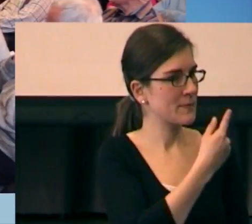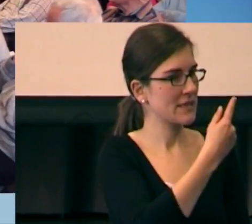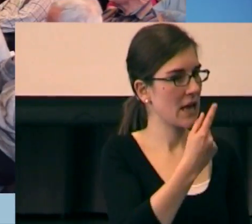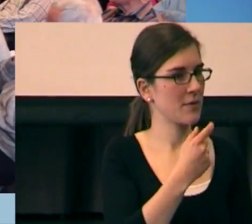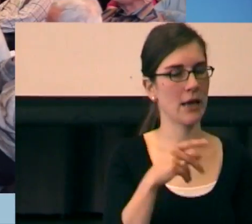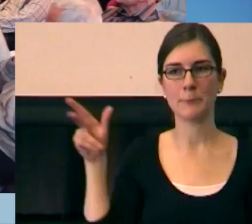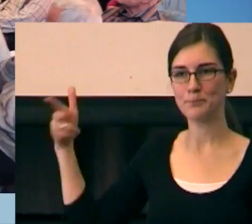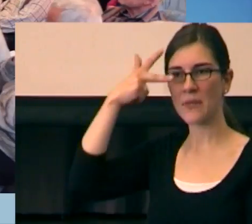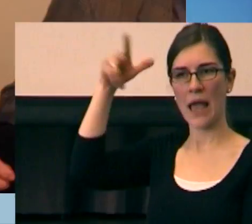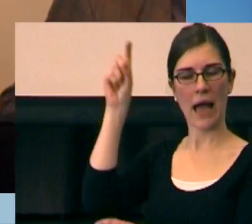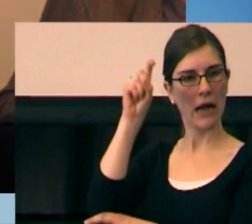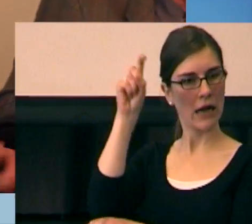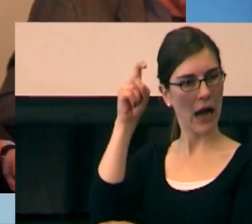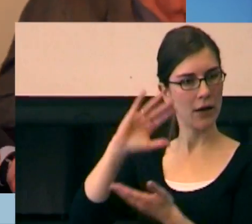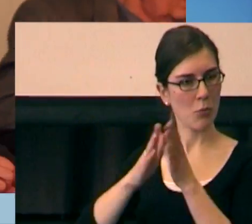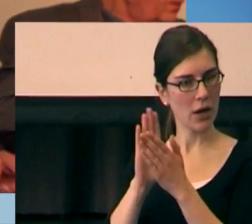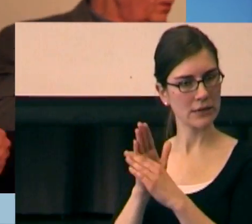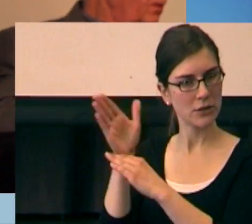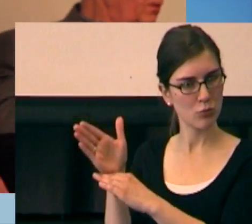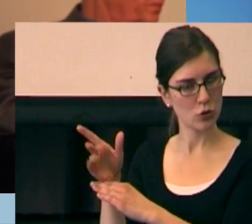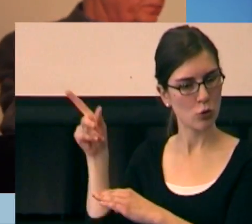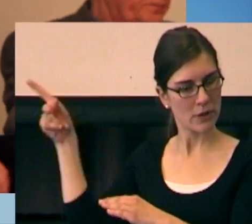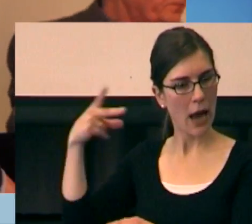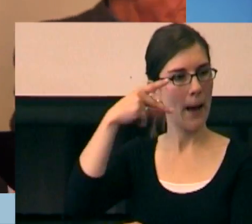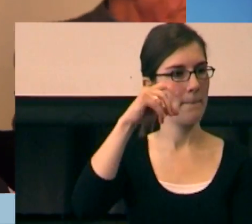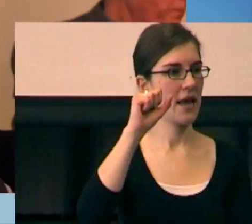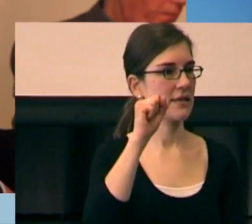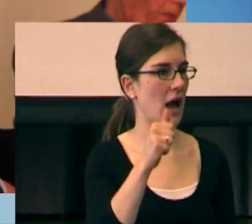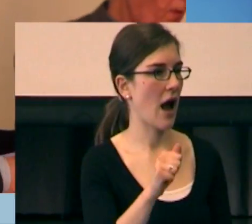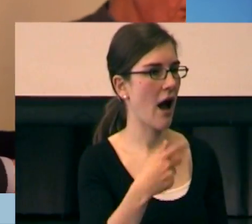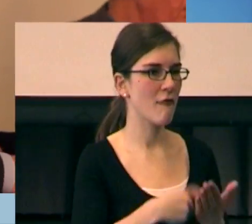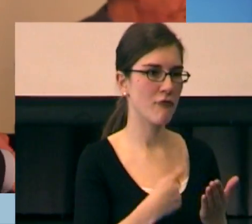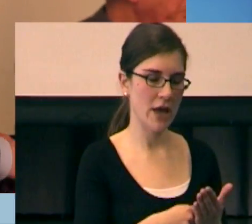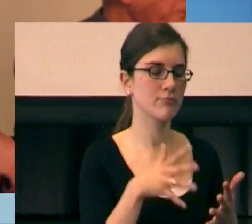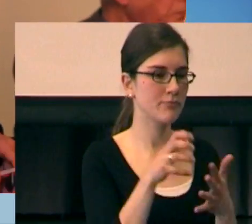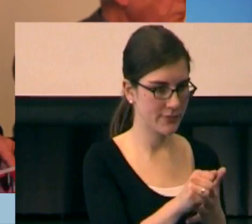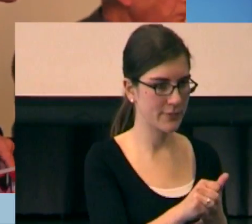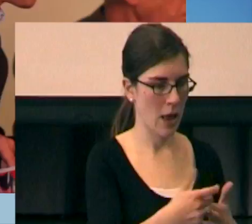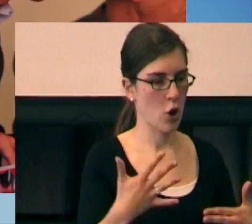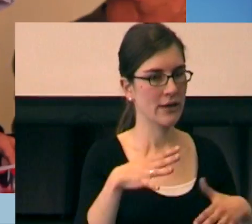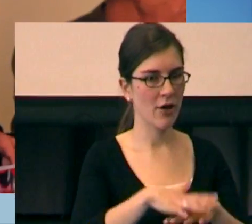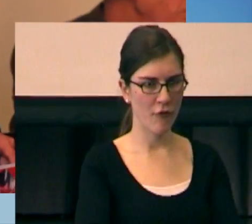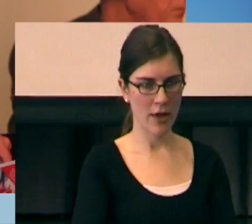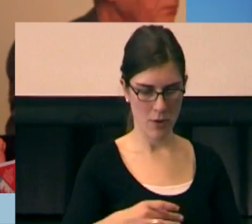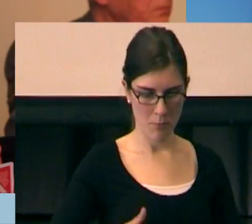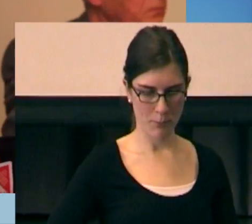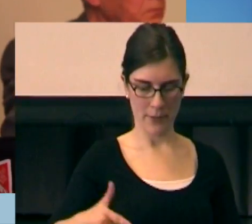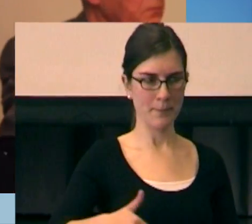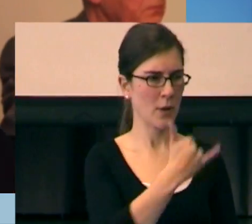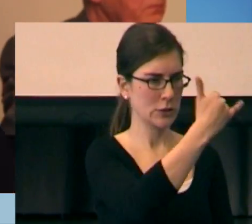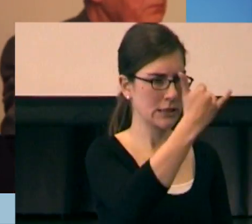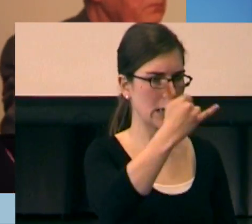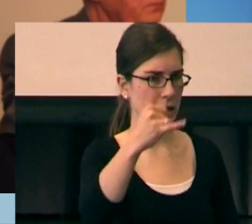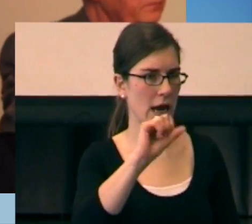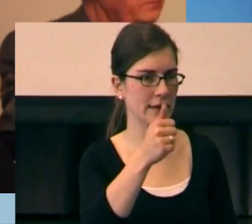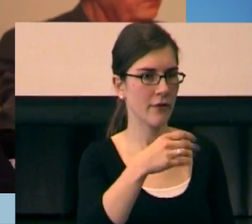Herrn Kragen in der Praxis gewesen. Herr Kragen hat bei Ihnen den PSA-Wert bestimmt, hat eine Gewebsprobe genommen und hat jetzt bei jedem Einzelnen von Ihnen